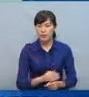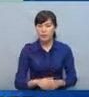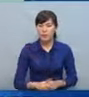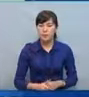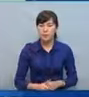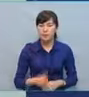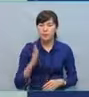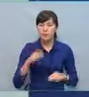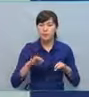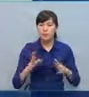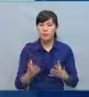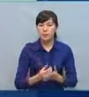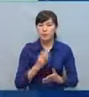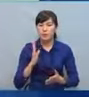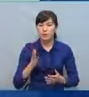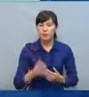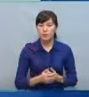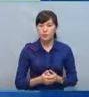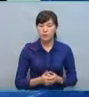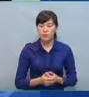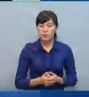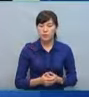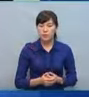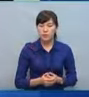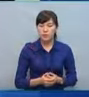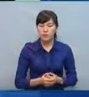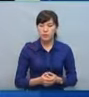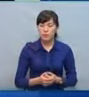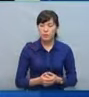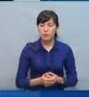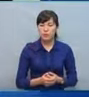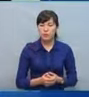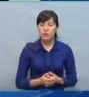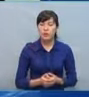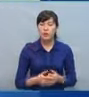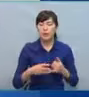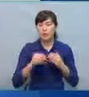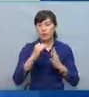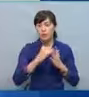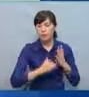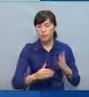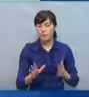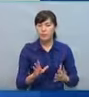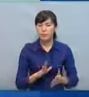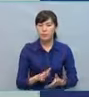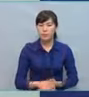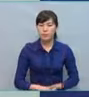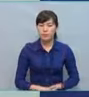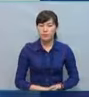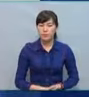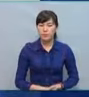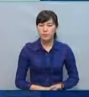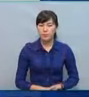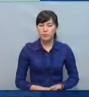табатын шығар енді. Түсіндім, өткенде мына жерде төмен түсіп кетті ғой енді. Иә, төмен түсіп кетті. Білем, хабарым бар.